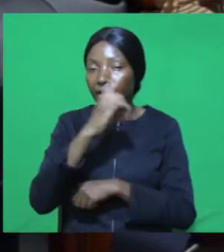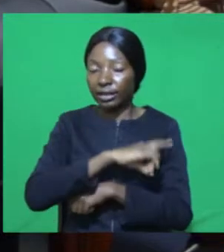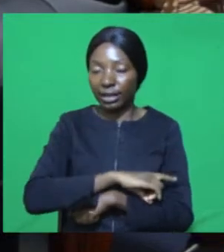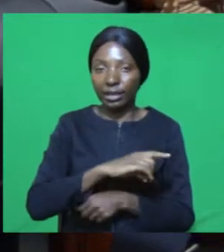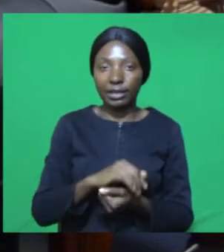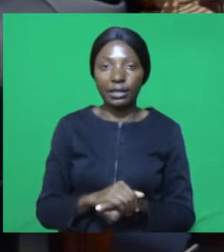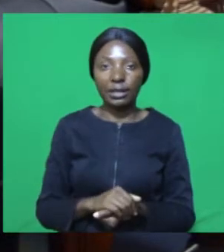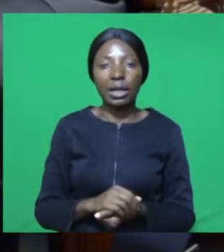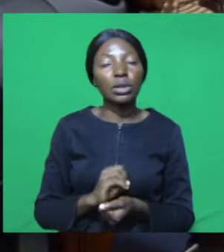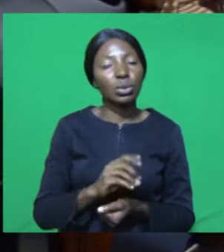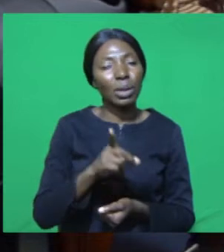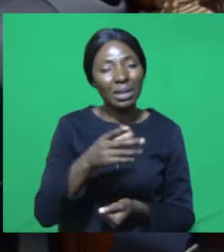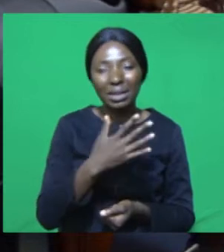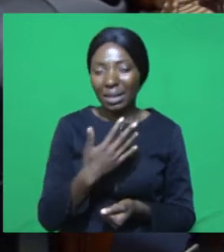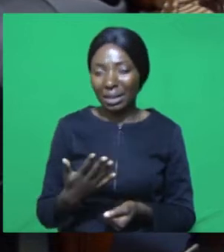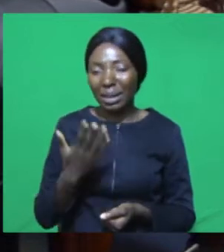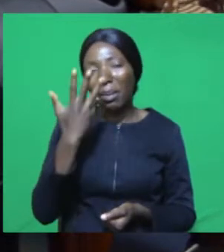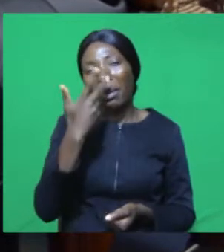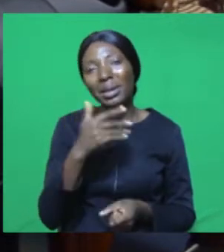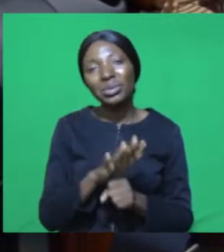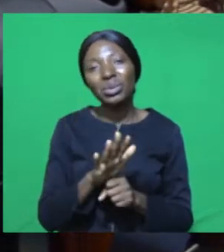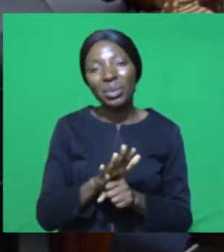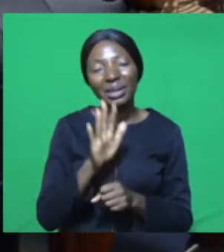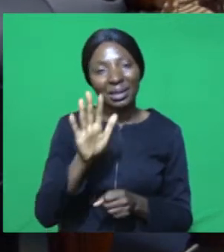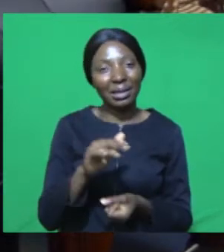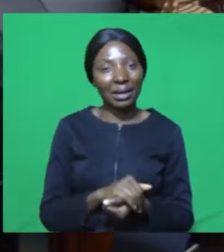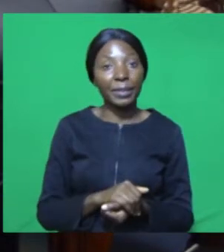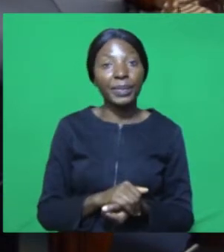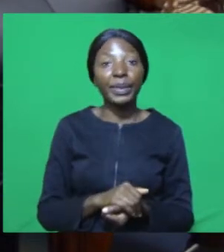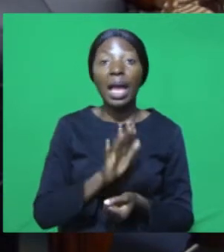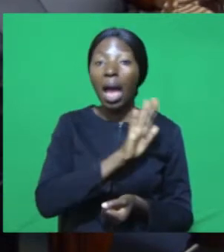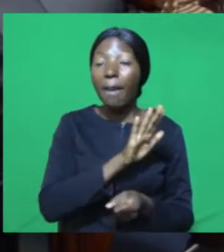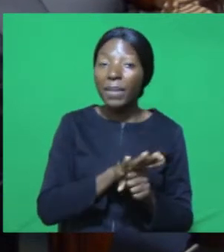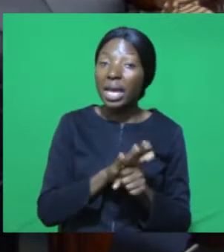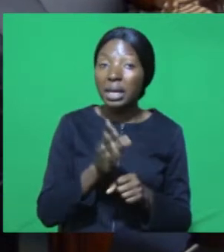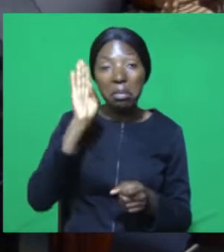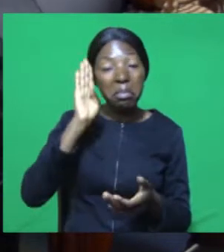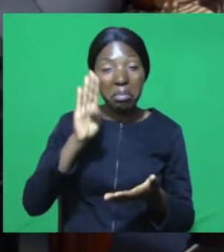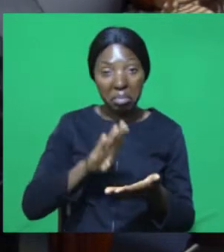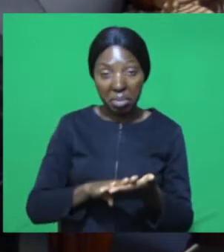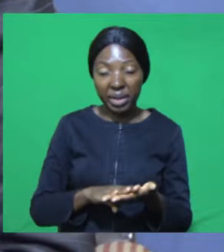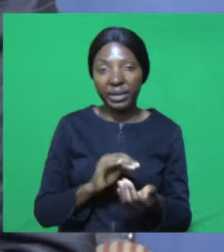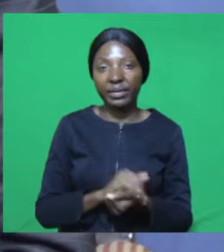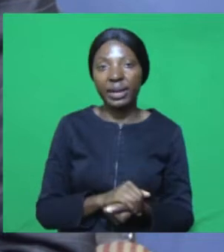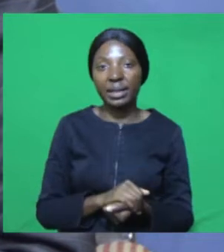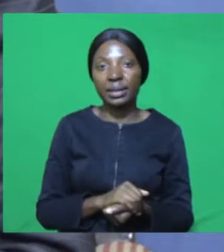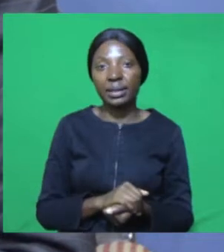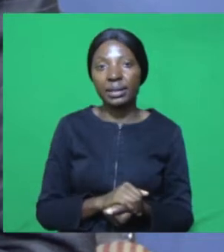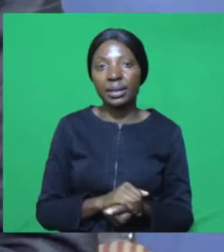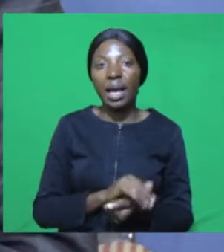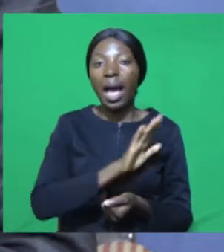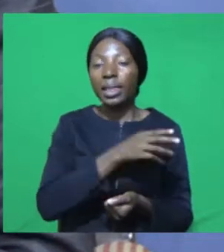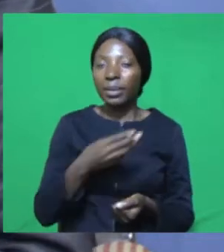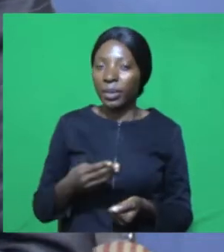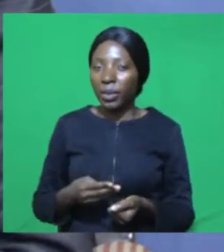490 days. Saka pastor, zvinhu zvinoda kuwekwa kuda izvozvo. Kwezi pakati pevatendi vakawanda hameno pamuri vateereri, vazhinji